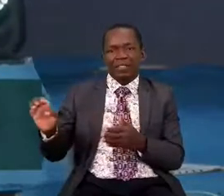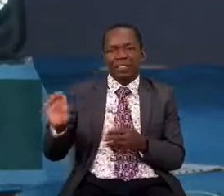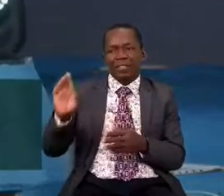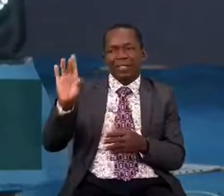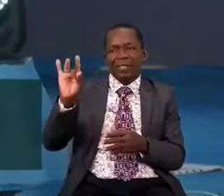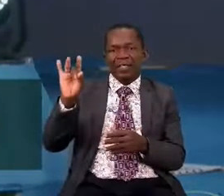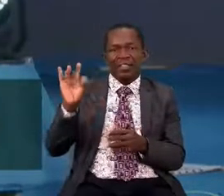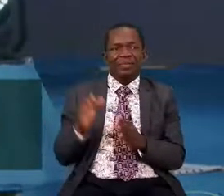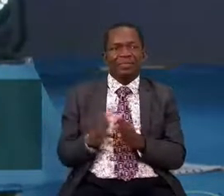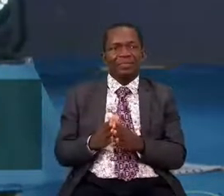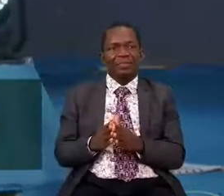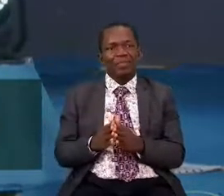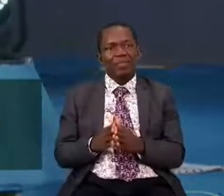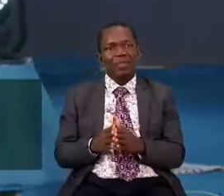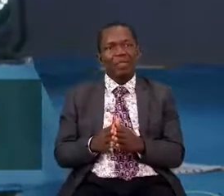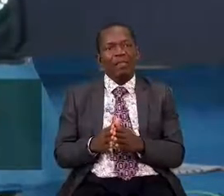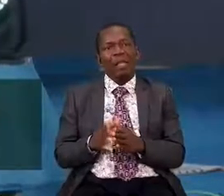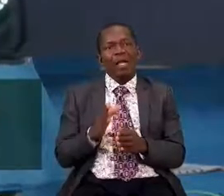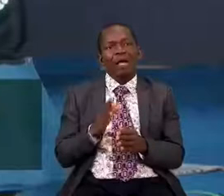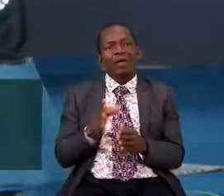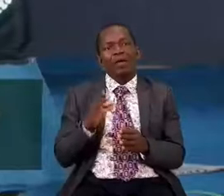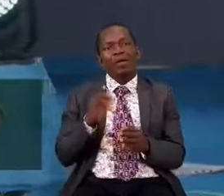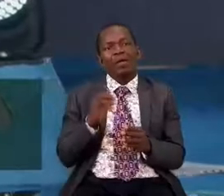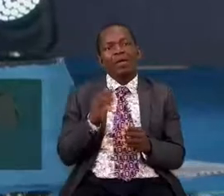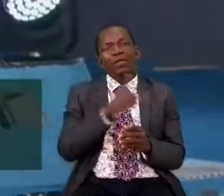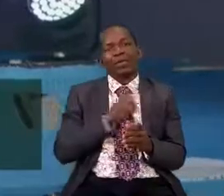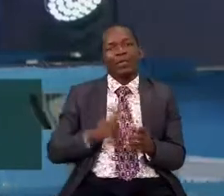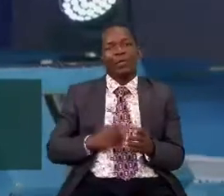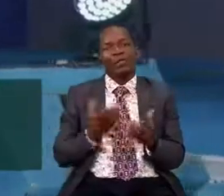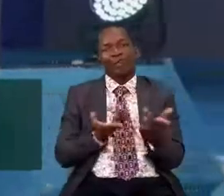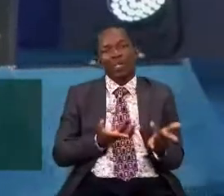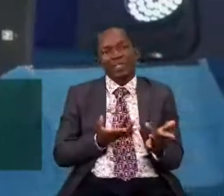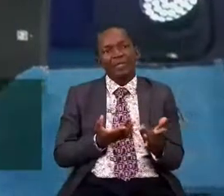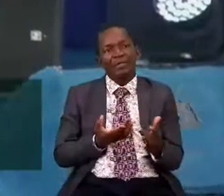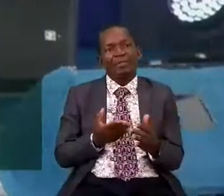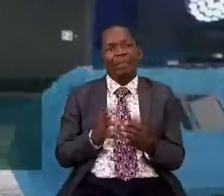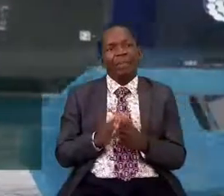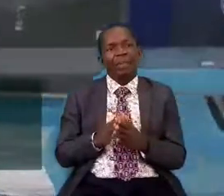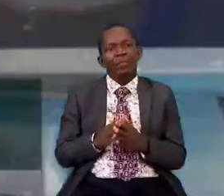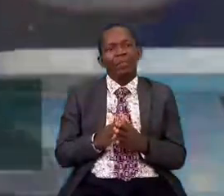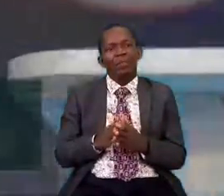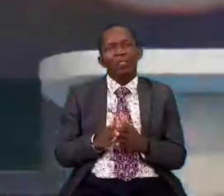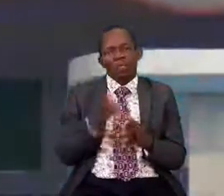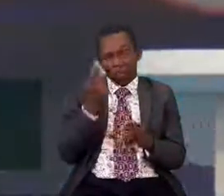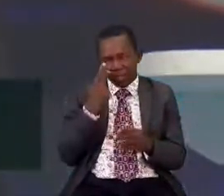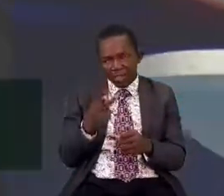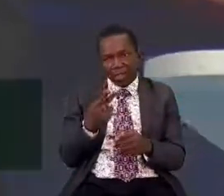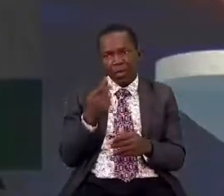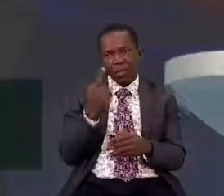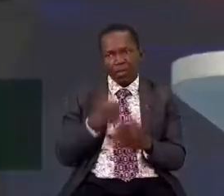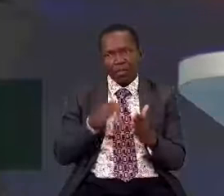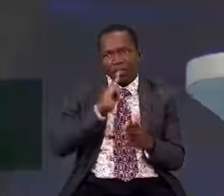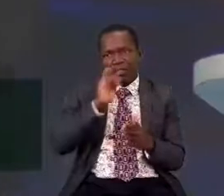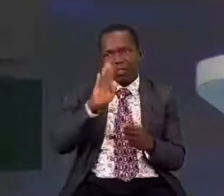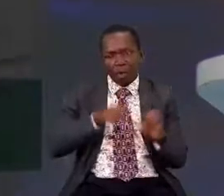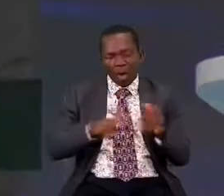ton attitude. Est-ce que tu es impatient? Est-ce que tu es du genre toujours pressé, pressé, pressé? Une femme toujours pressée, pressée? Ou bien tu